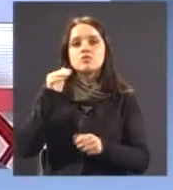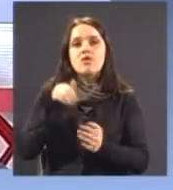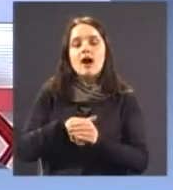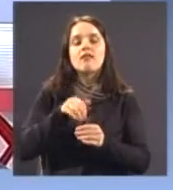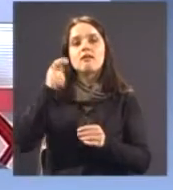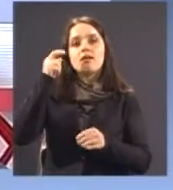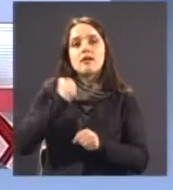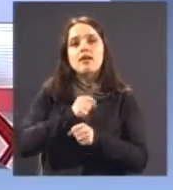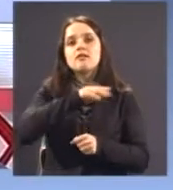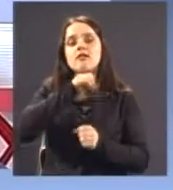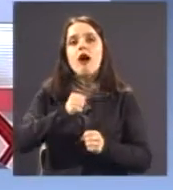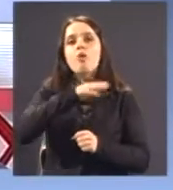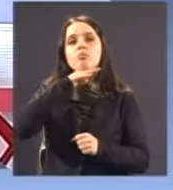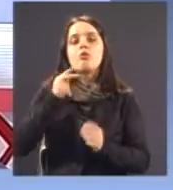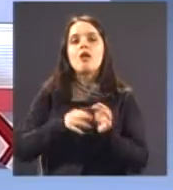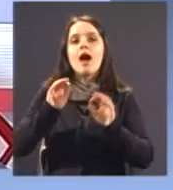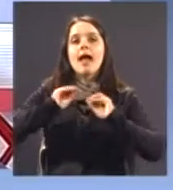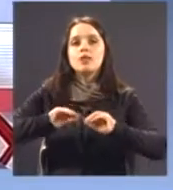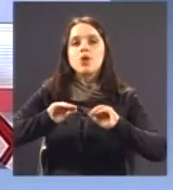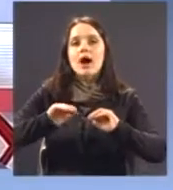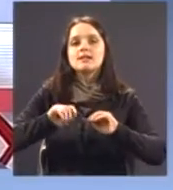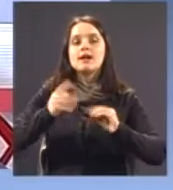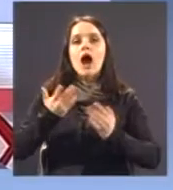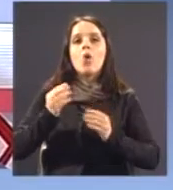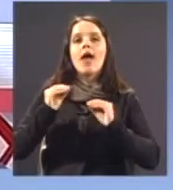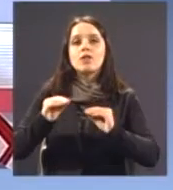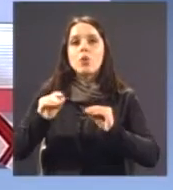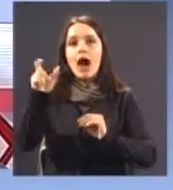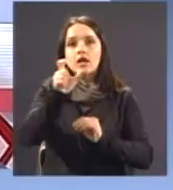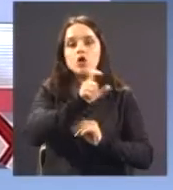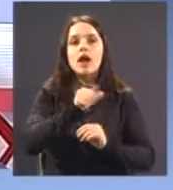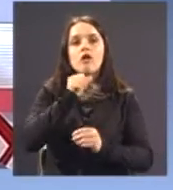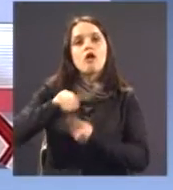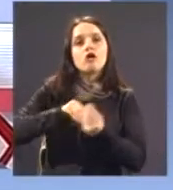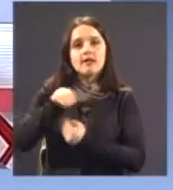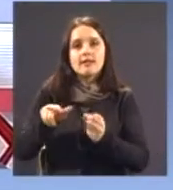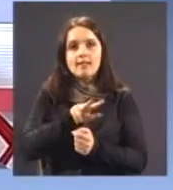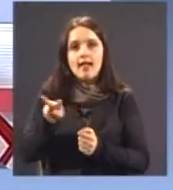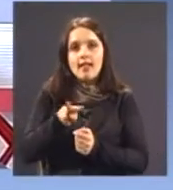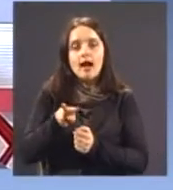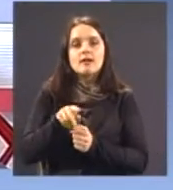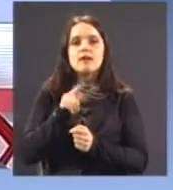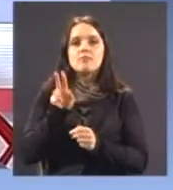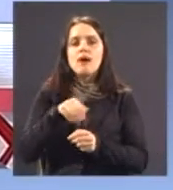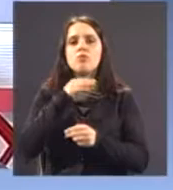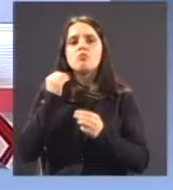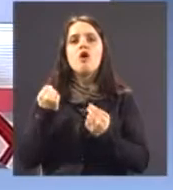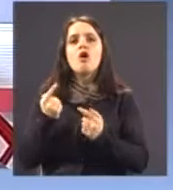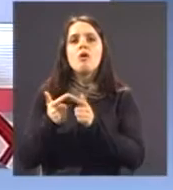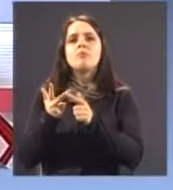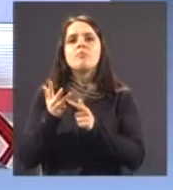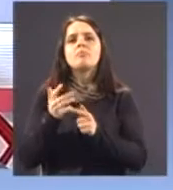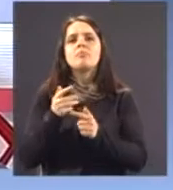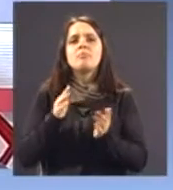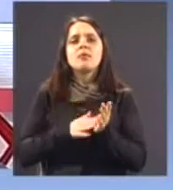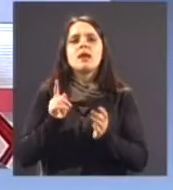edukaciji, kako edukatora, tako i roditelja. I imamo značajne primjere. Nije to dovoljno. Ne pričam ja o